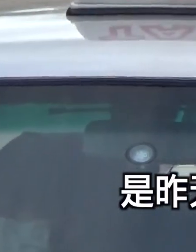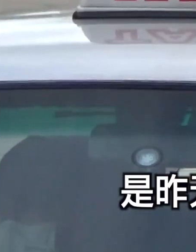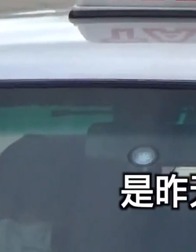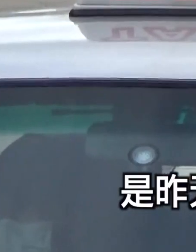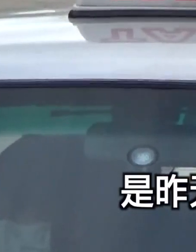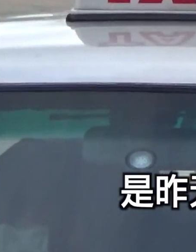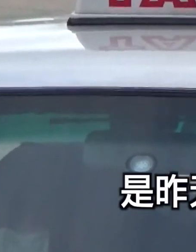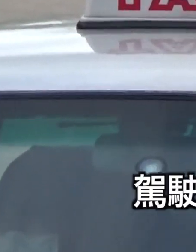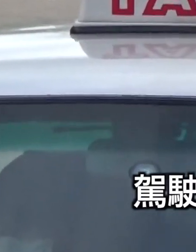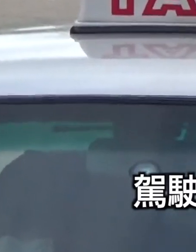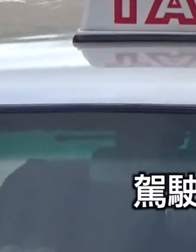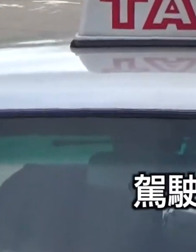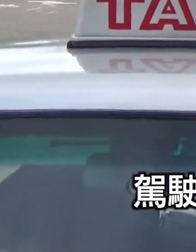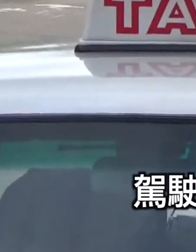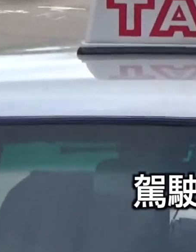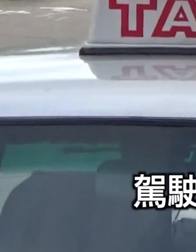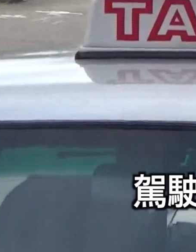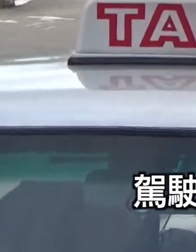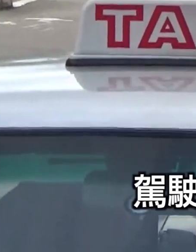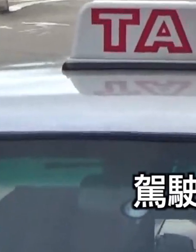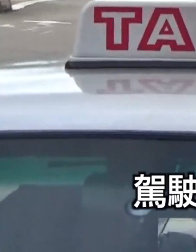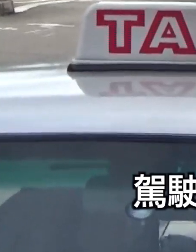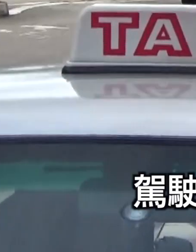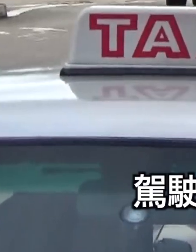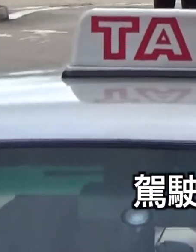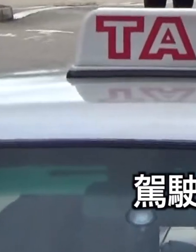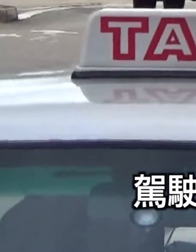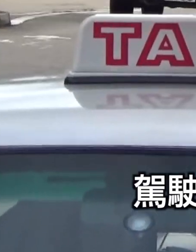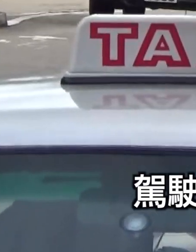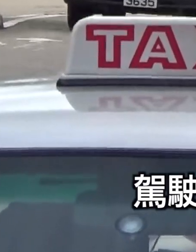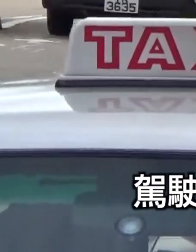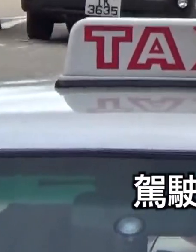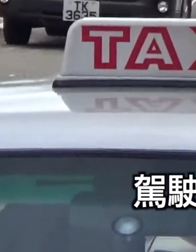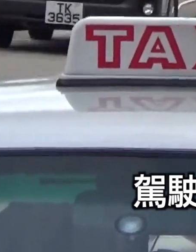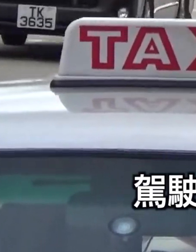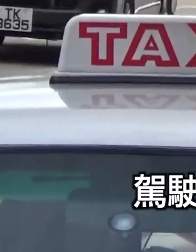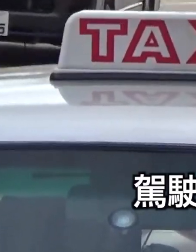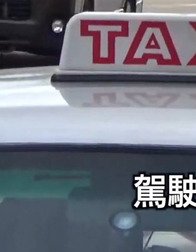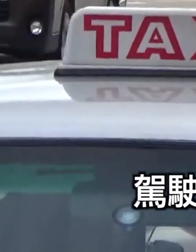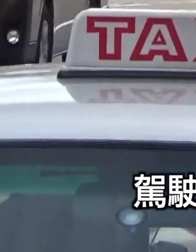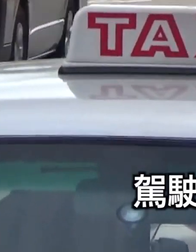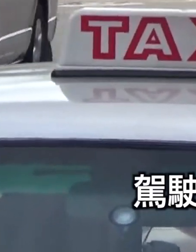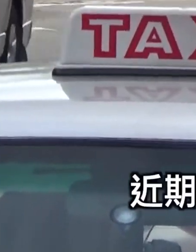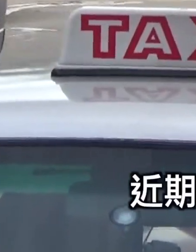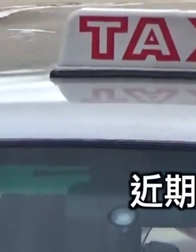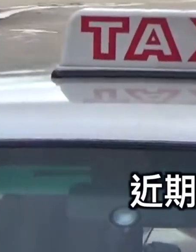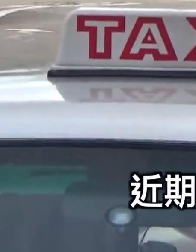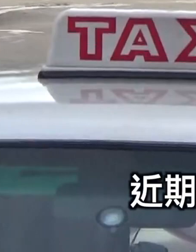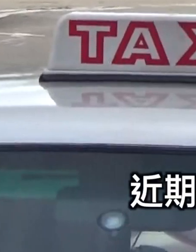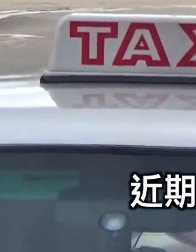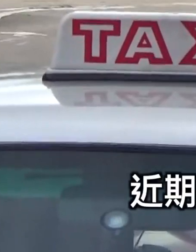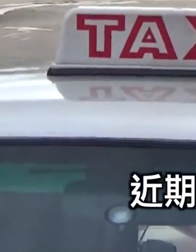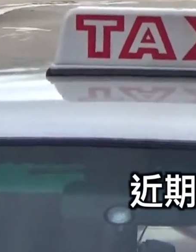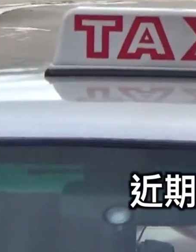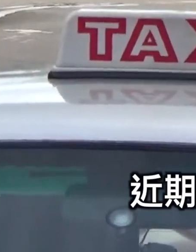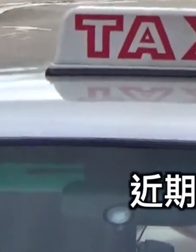嘅的士司機啦，係揸紅的嘅，咁佢嘅車牌咧就係、是、LE7673。咁佢就